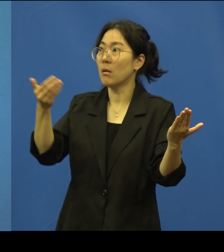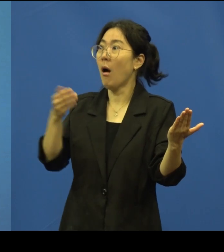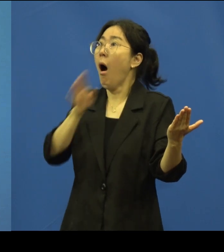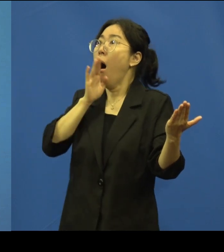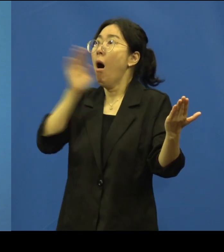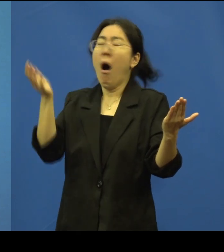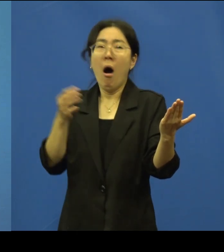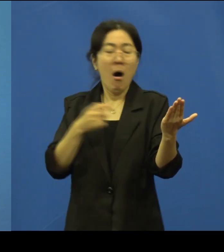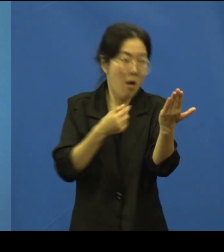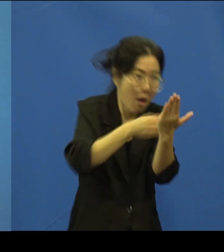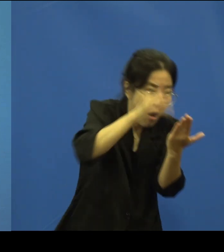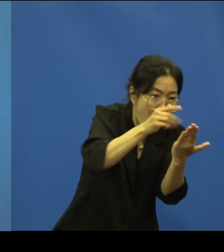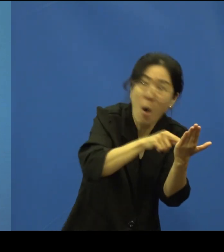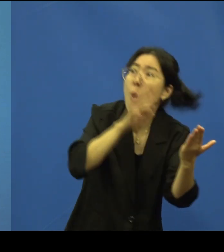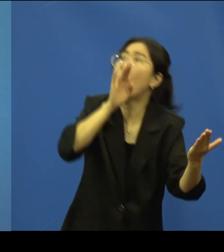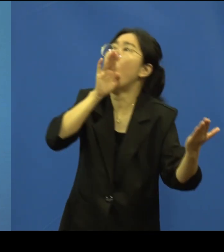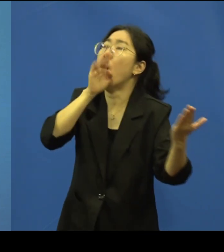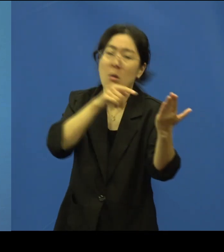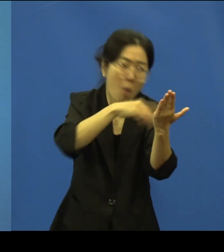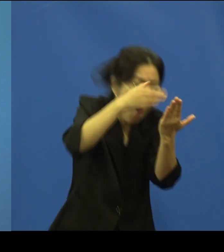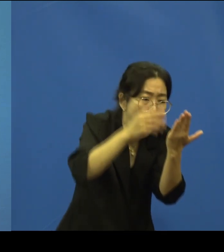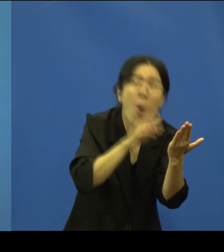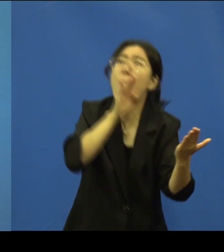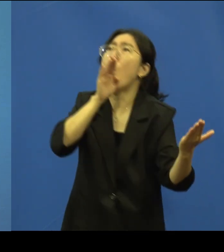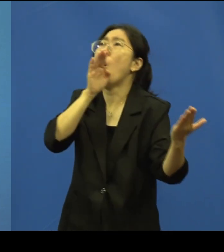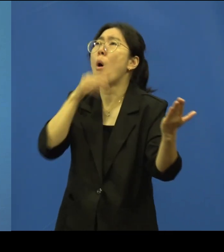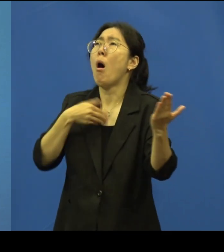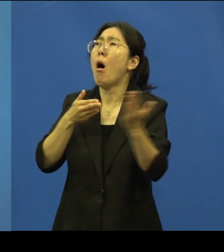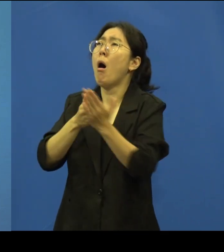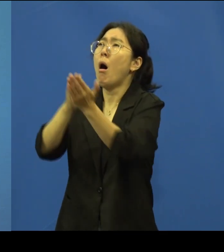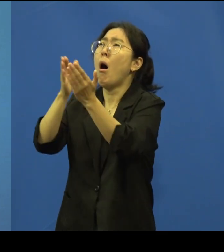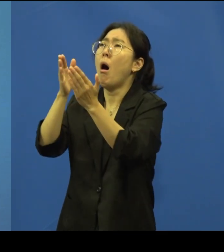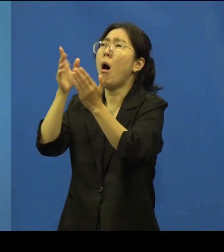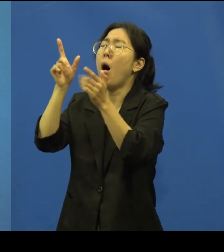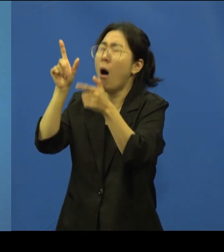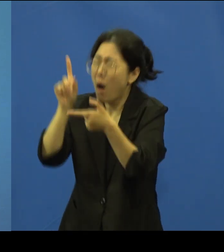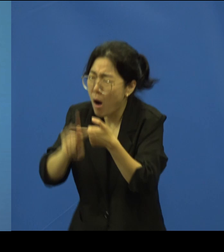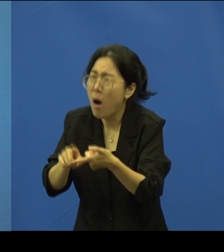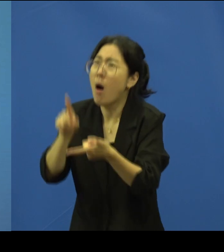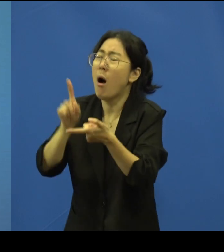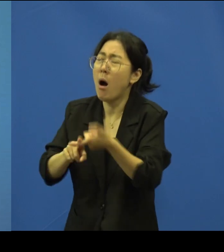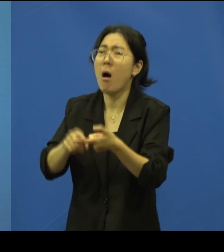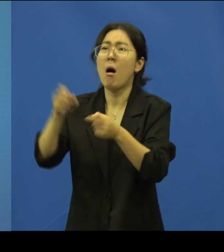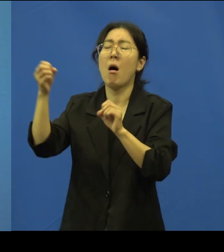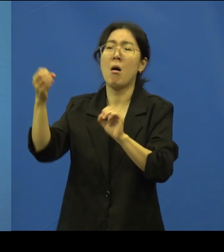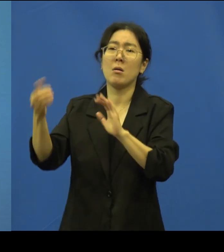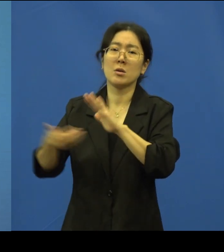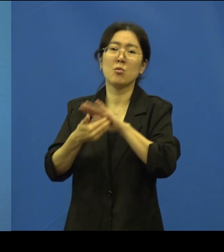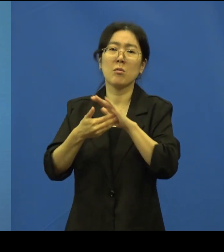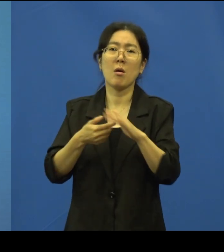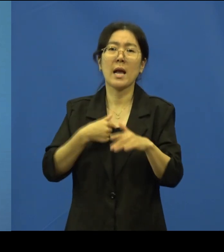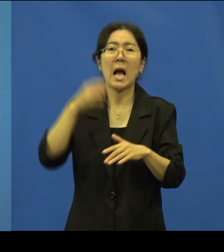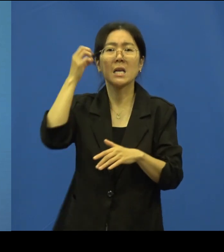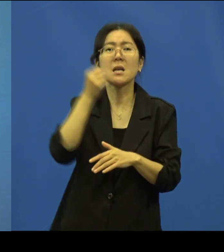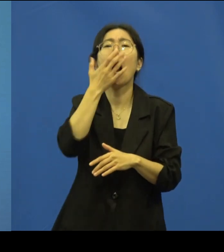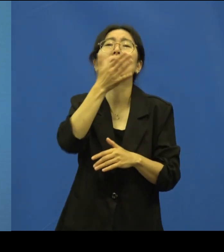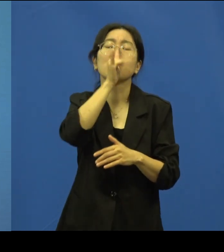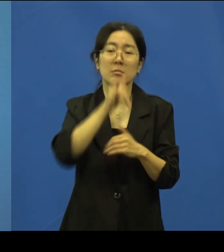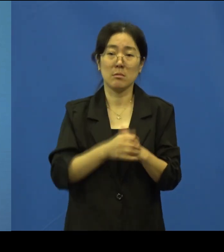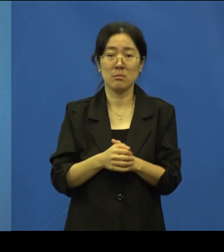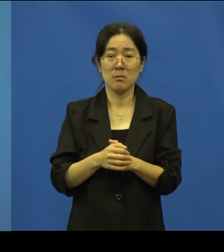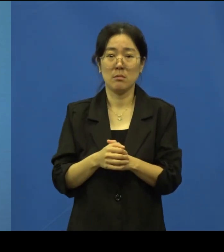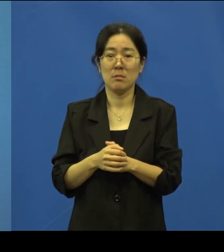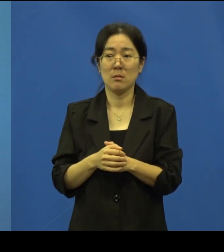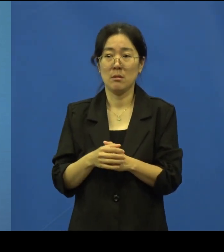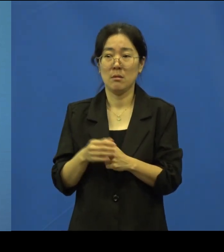주셨네. 계속 감사하게 되고, 또 기도 제목을 이렇게 기도 수첩에다가 쓰다 보면 참 좋은